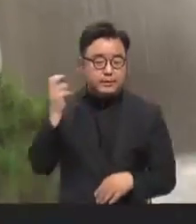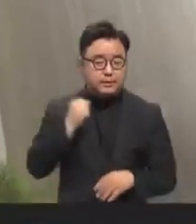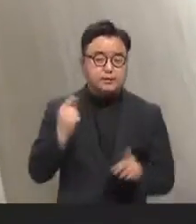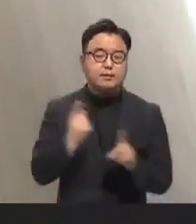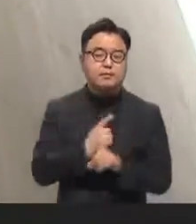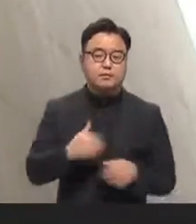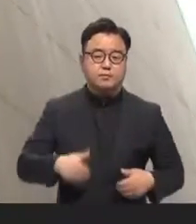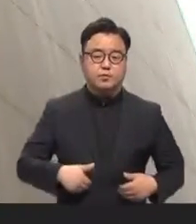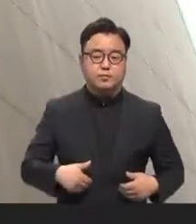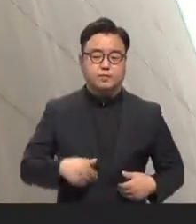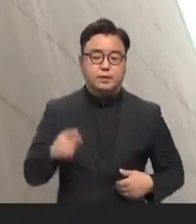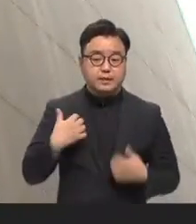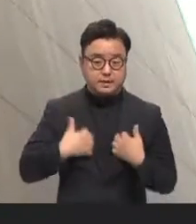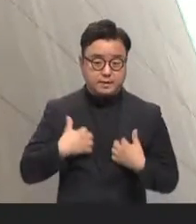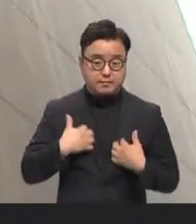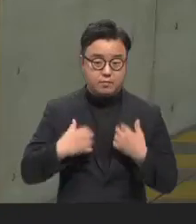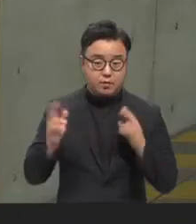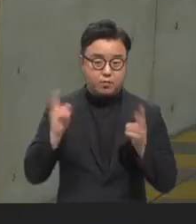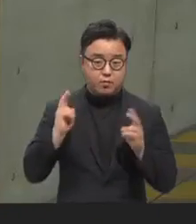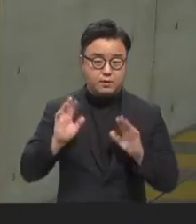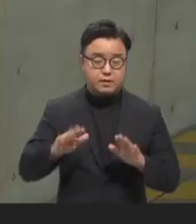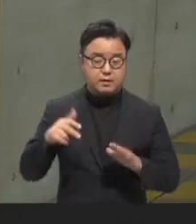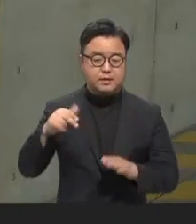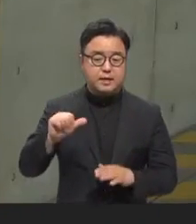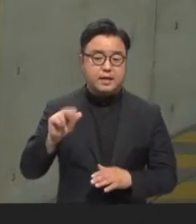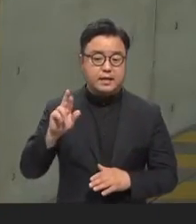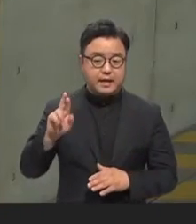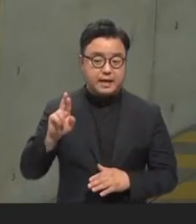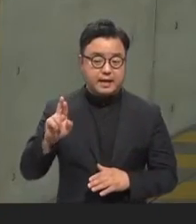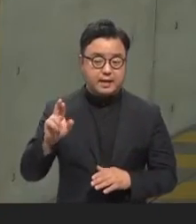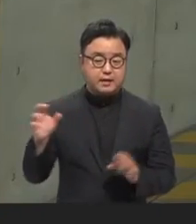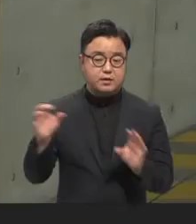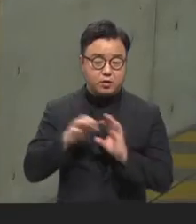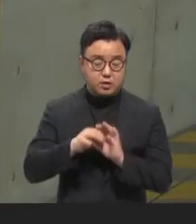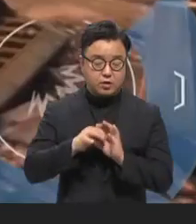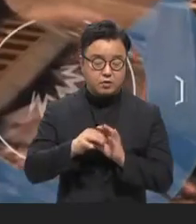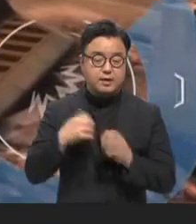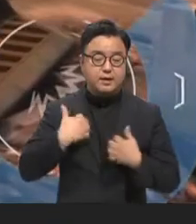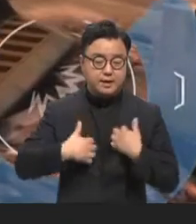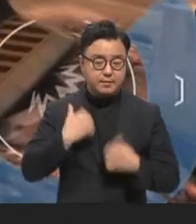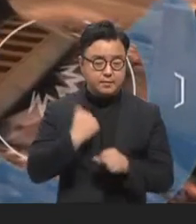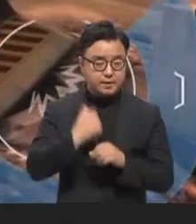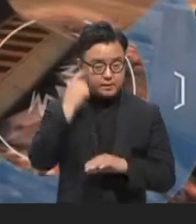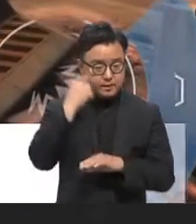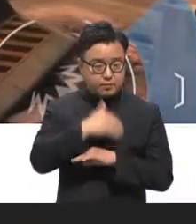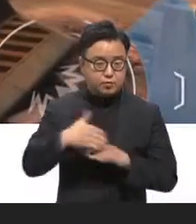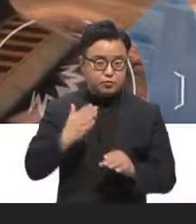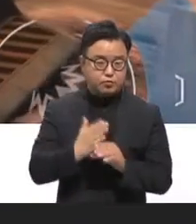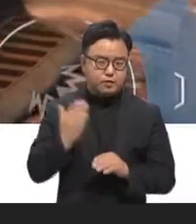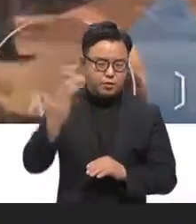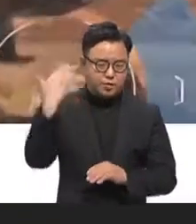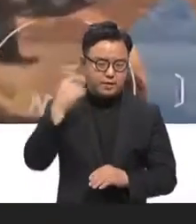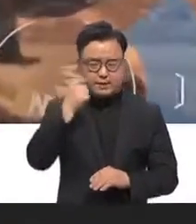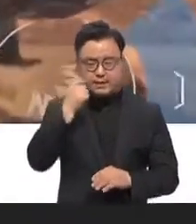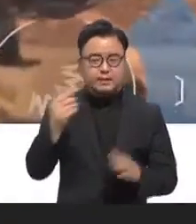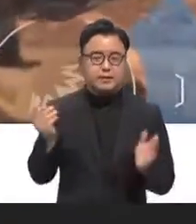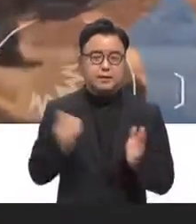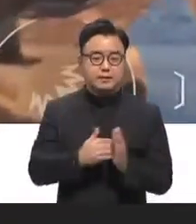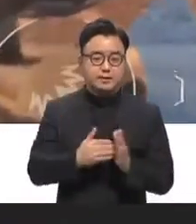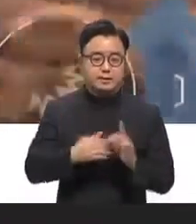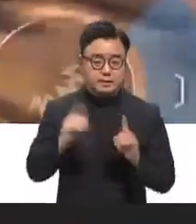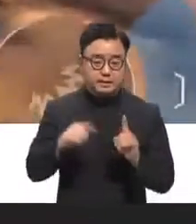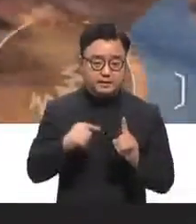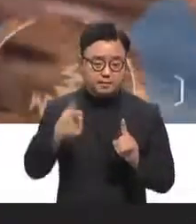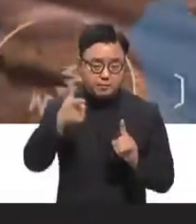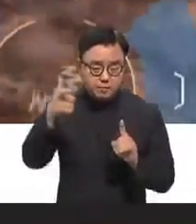이 게임 업체는 증강 현실 기술을 이용한 AR 게임을 개발하고 있습니다 기존에 큰 인기를 끈 자사의 1인칭 총격